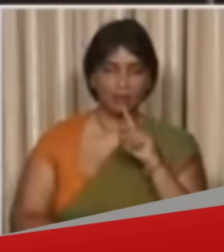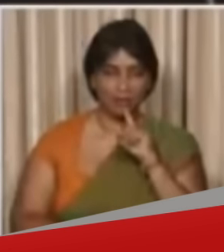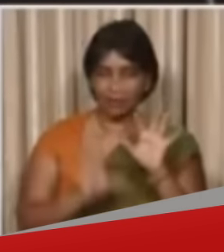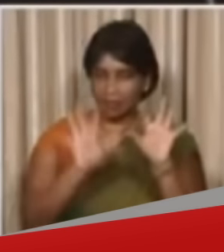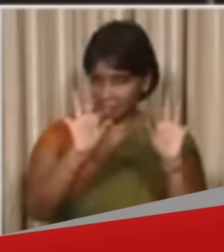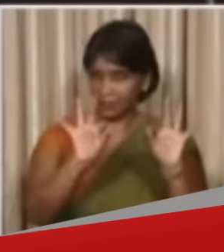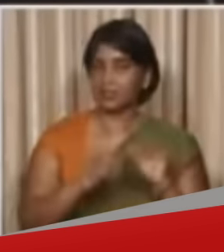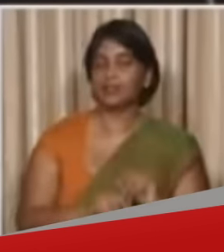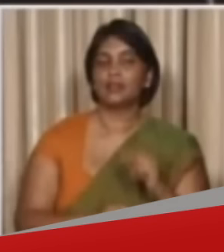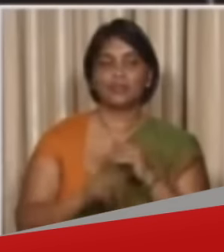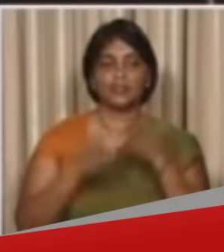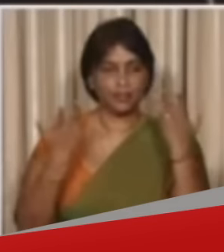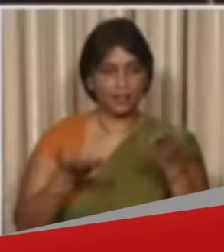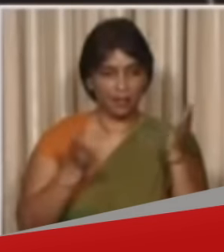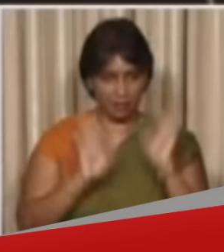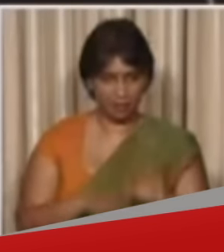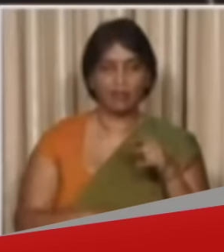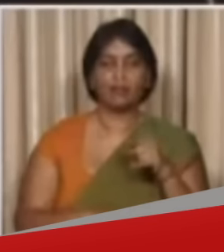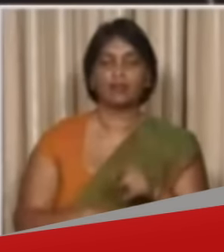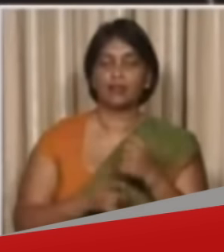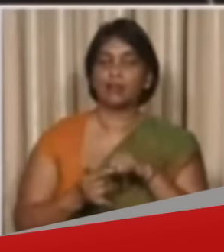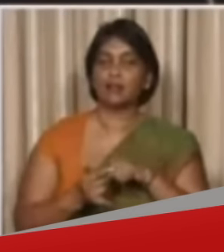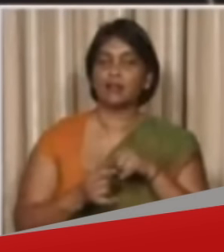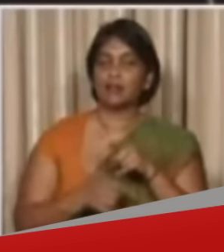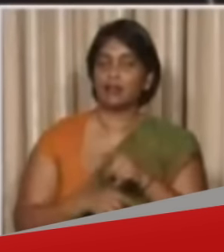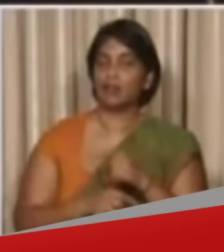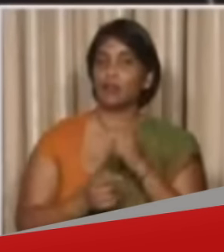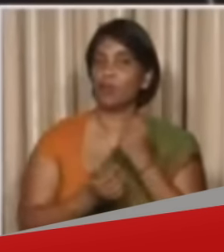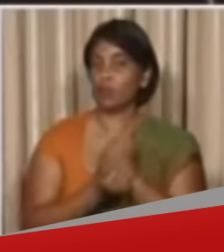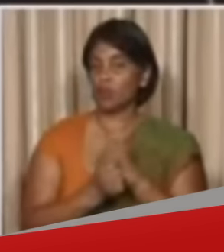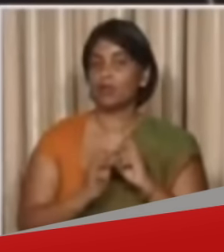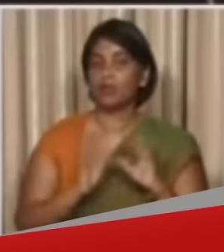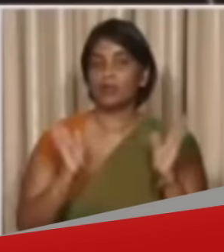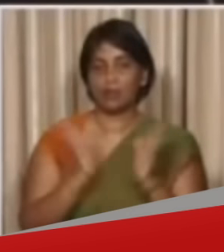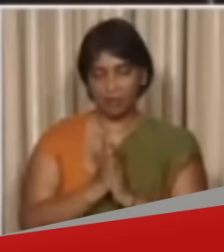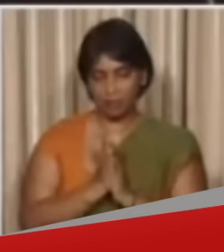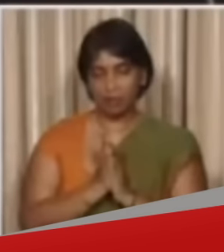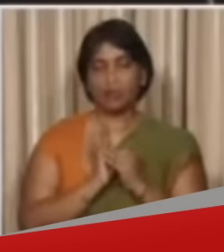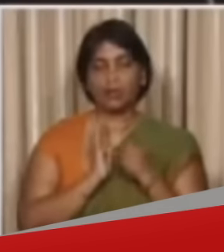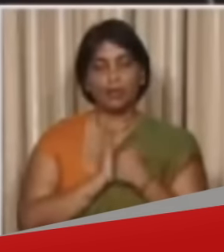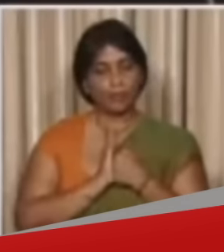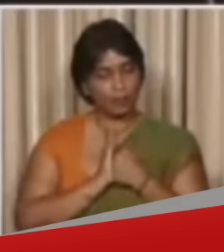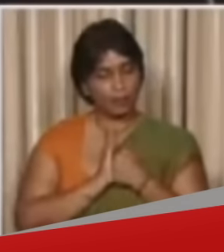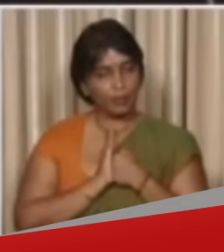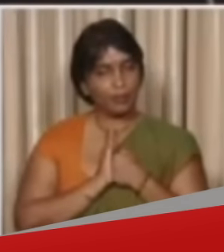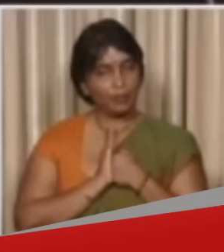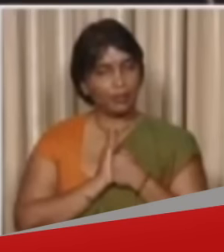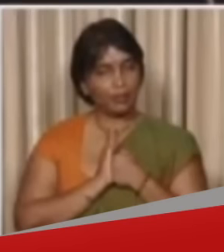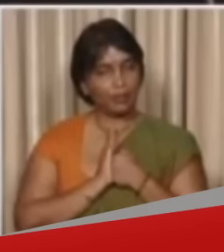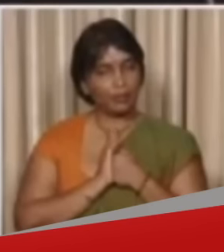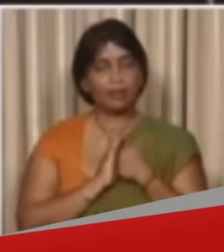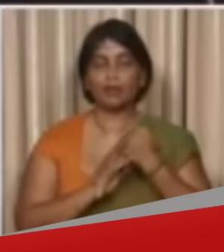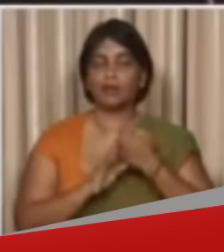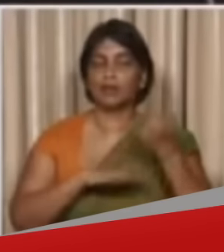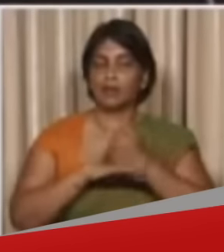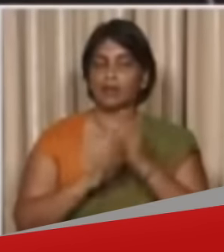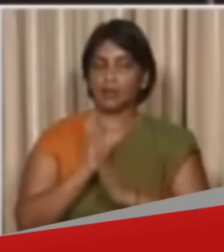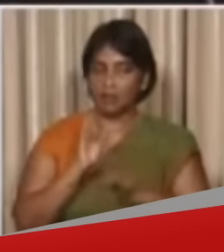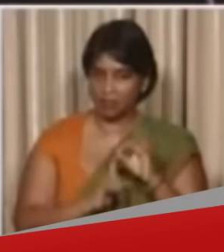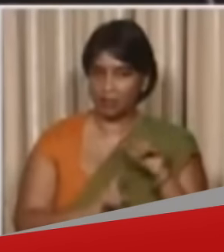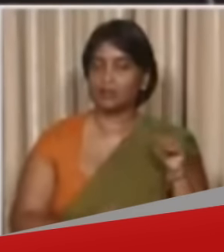තත්පරයයි අවසාන එක ලේකම් යොමු කළ ලිපිය පොලිස් කොමිසම ඒ නිසා අවසන් කරනවා මම ගරු මුලස්සේ මන්තුමනේ